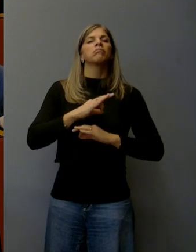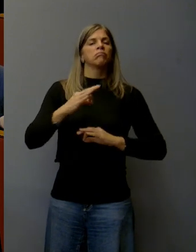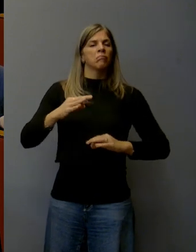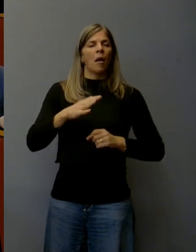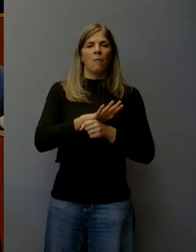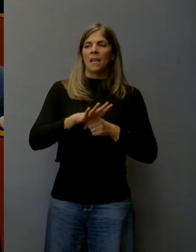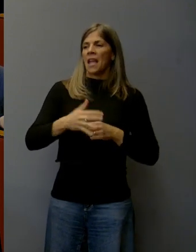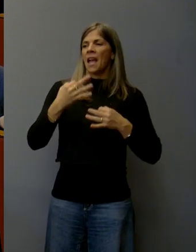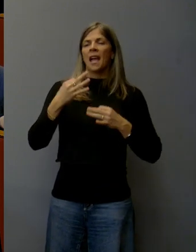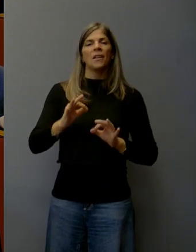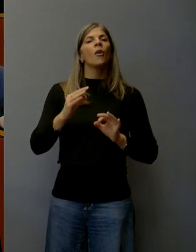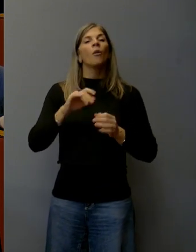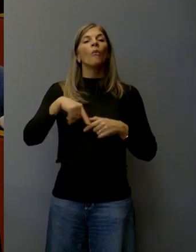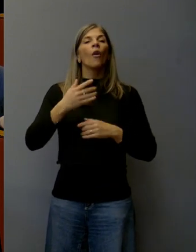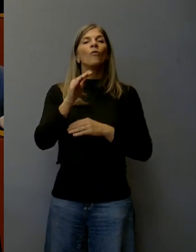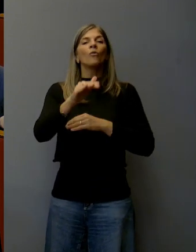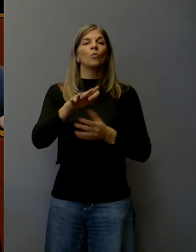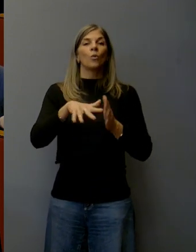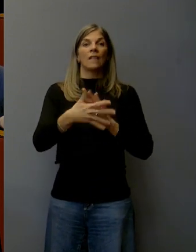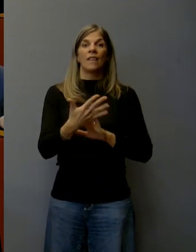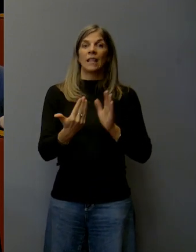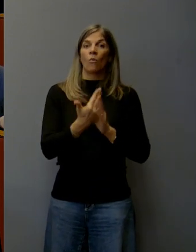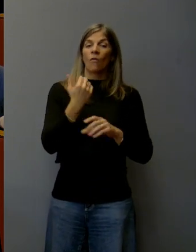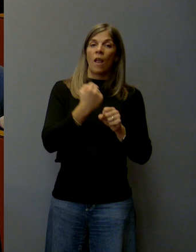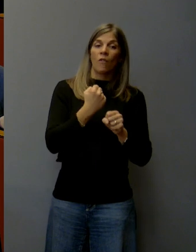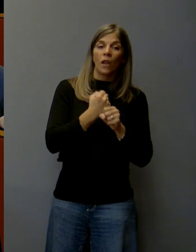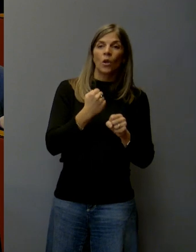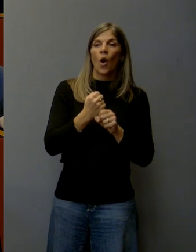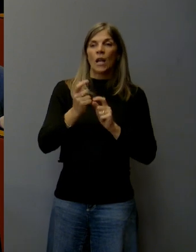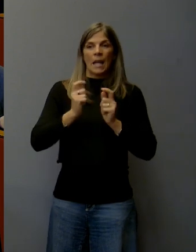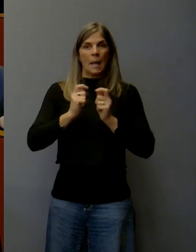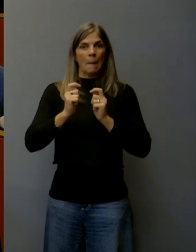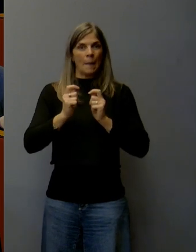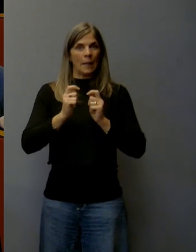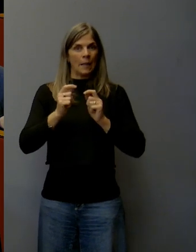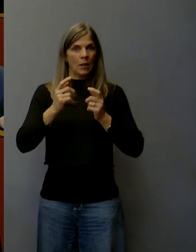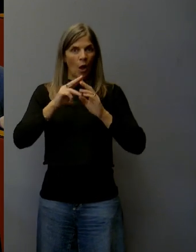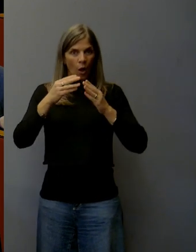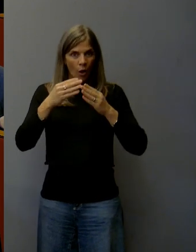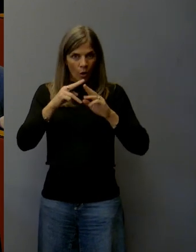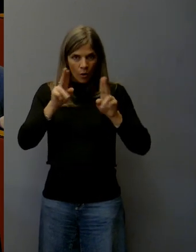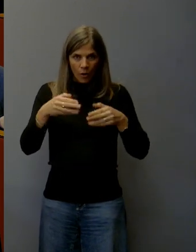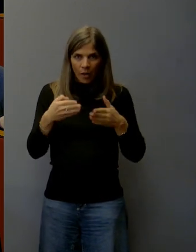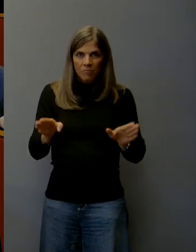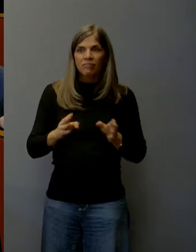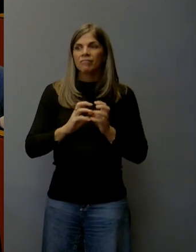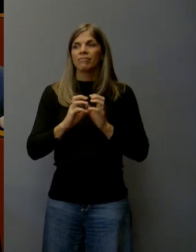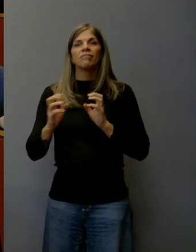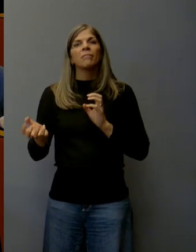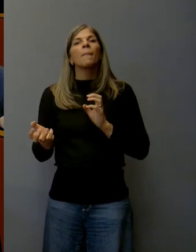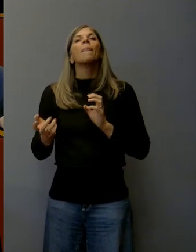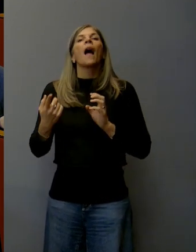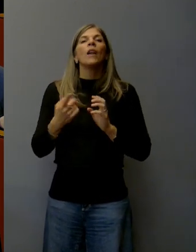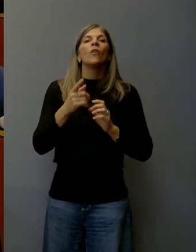i futuri imprenditori e sono anche quelli stessi cittadini e cittadine